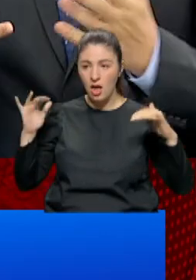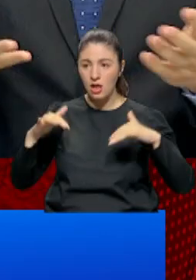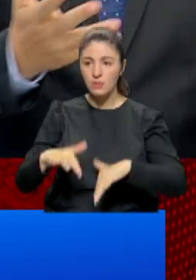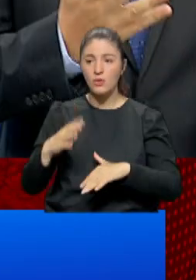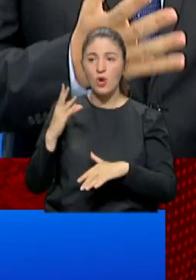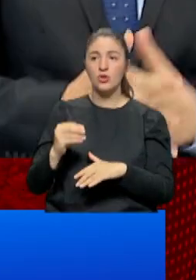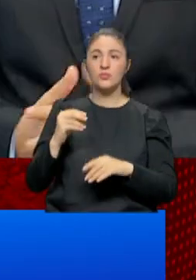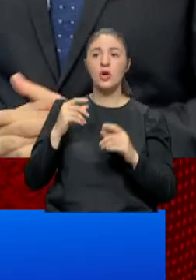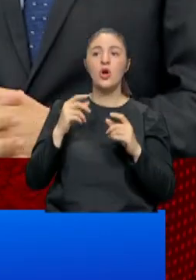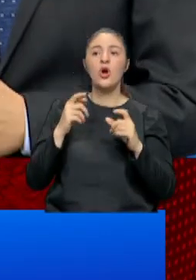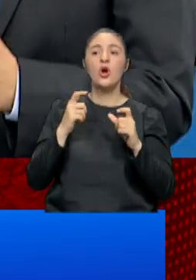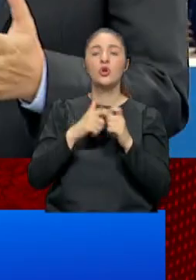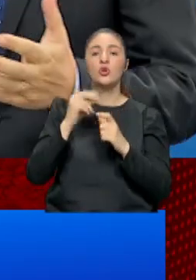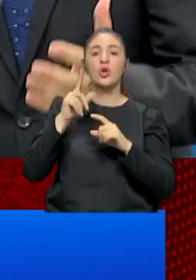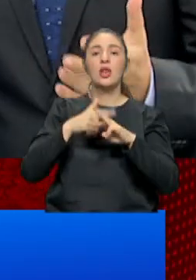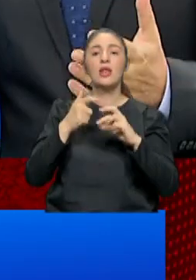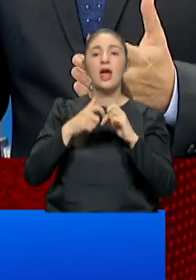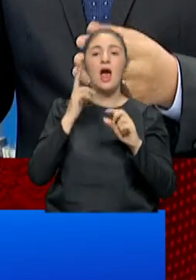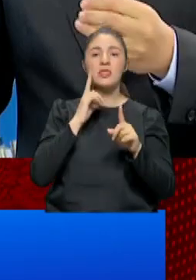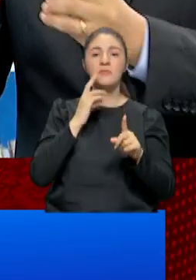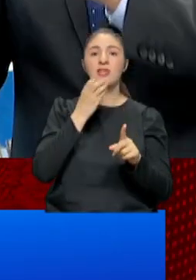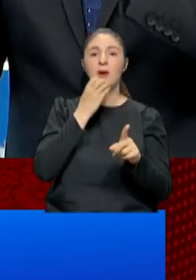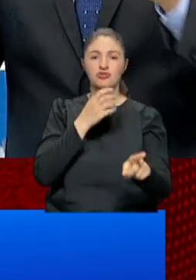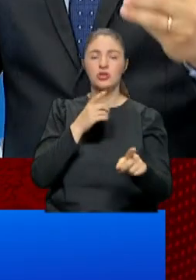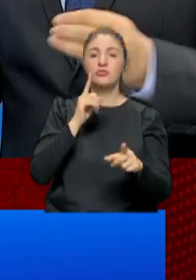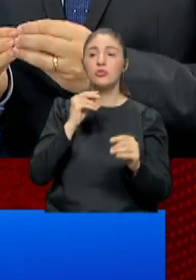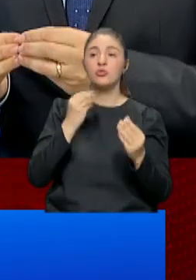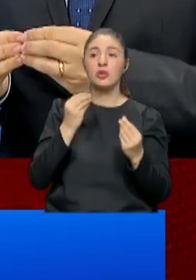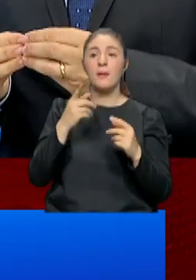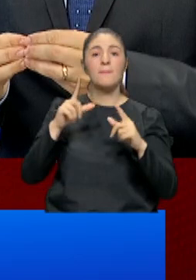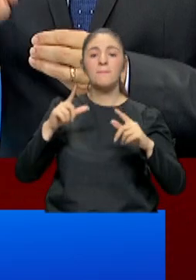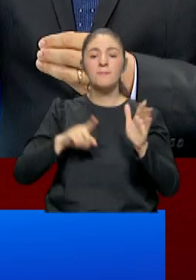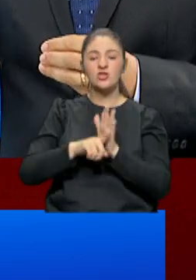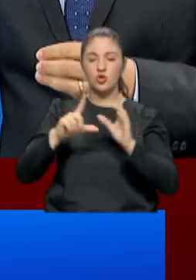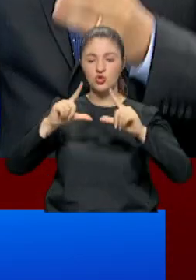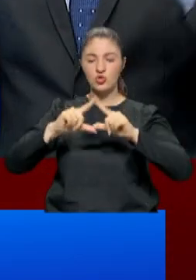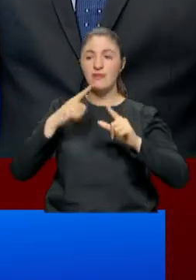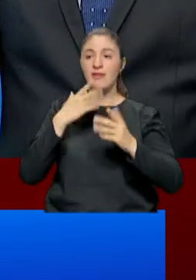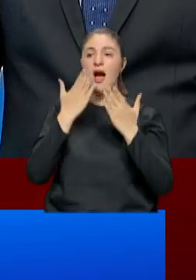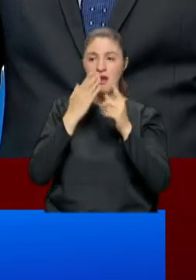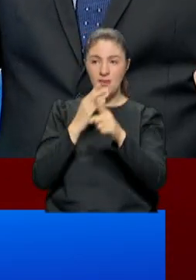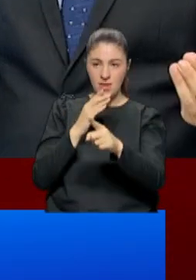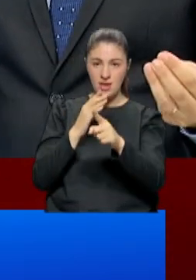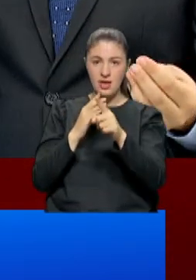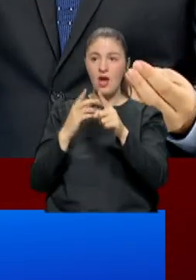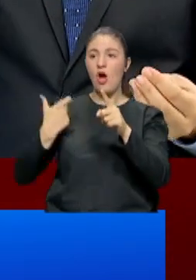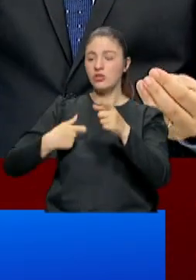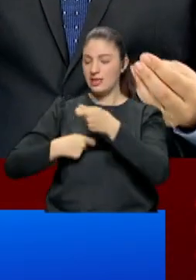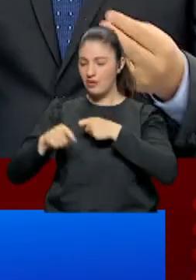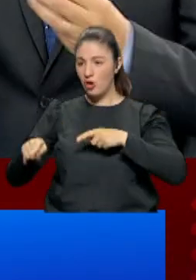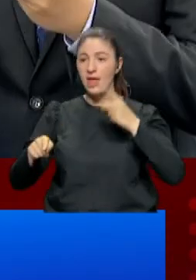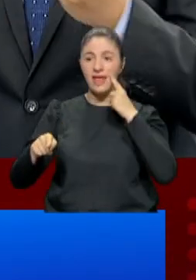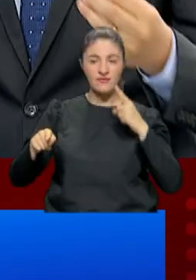gelerek Güler Sabancı o kendi bir lafı vardır başarı üçgeni dediği Akademi Özel